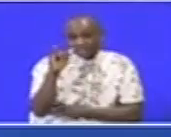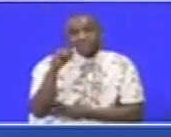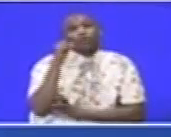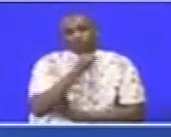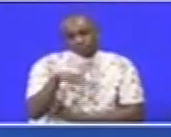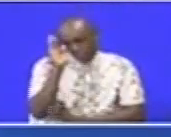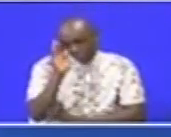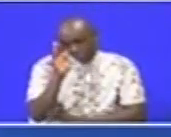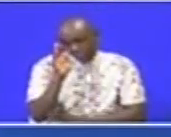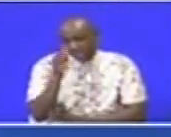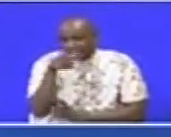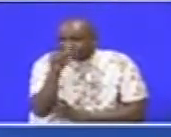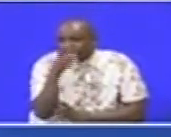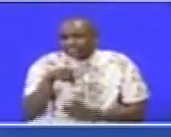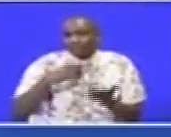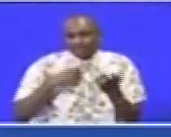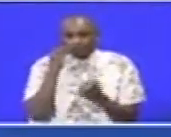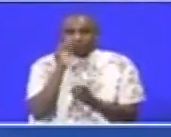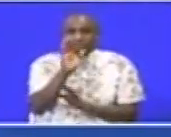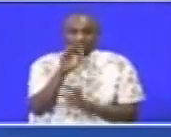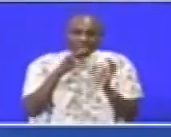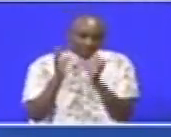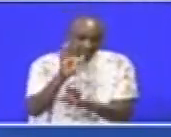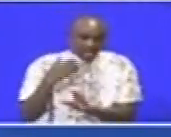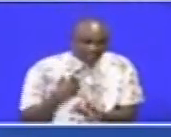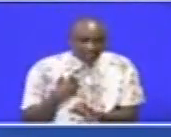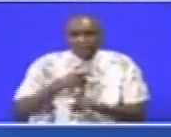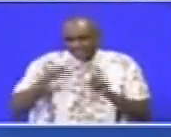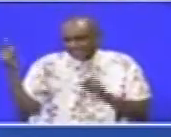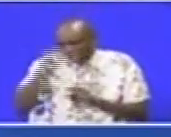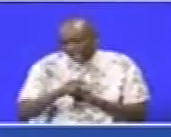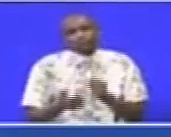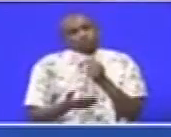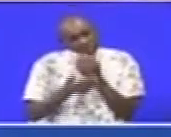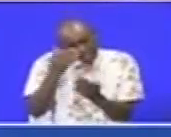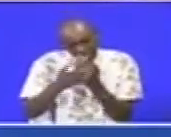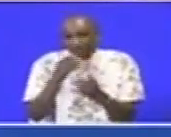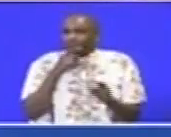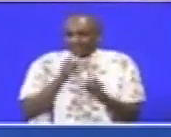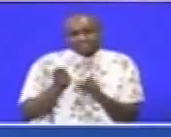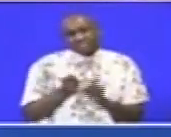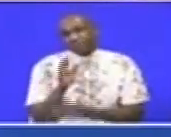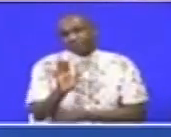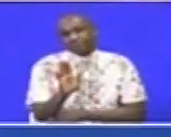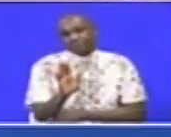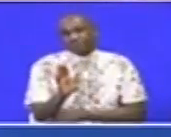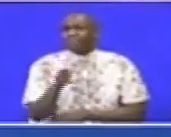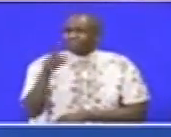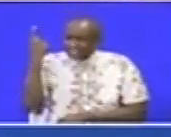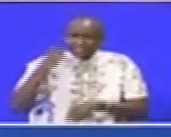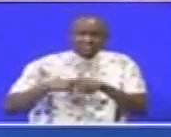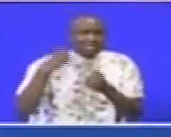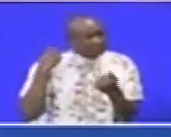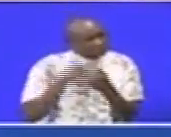eldest. At 39, she has a home of her own, but she has to come and fend for her siblings. Ilikuwa ngumu mara ya kwanza